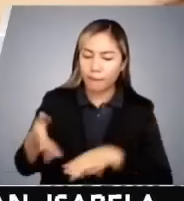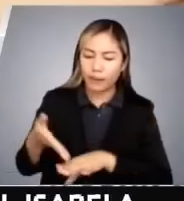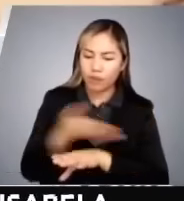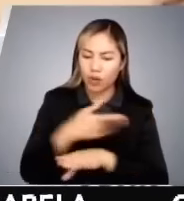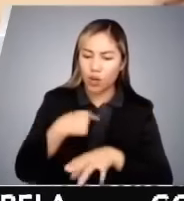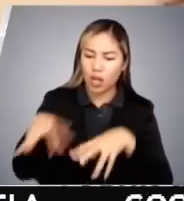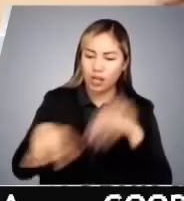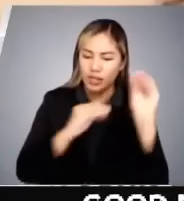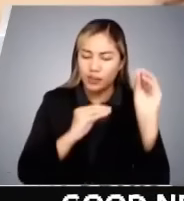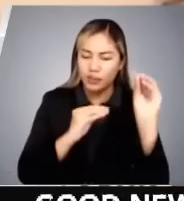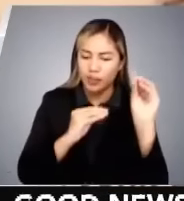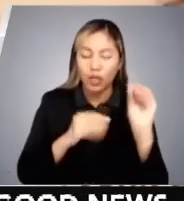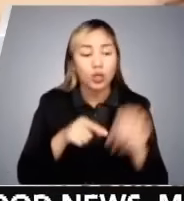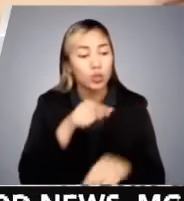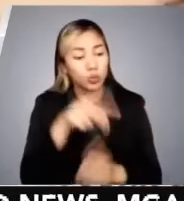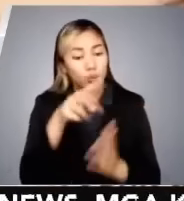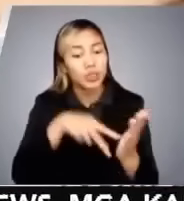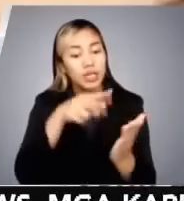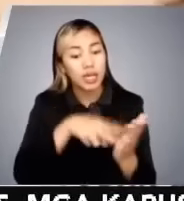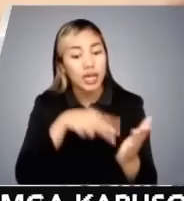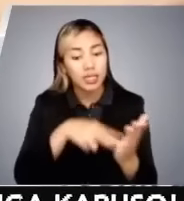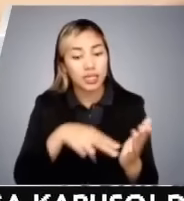Binasa mo ba yung counter affidavit?